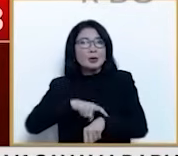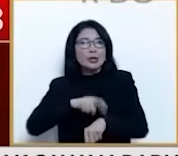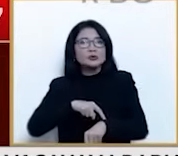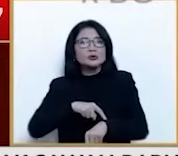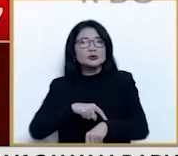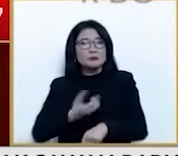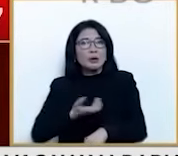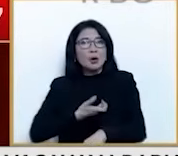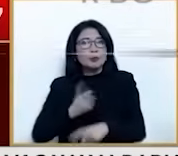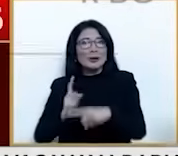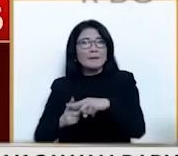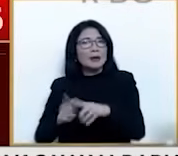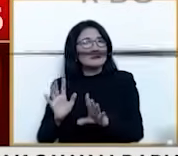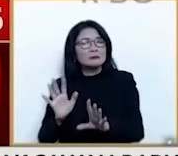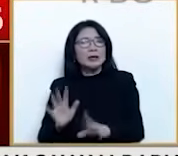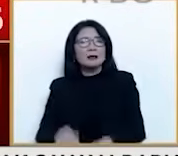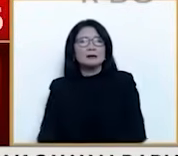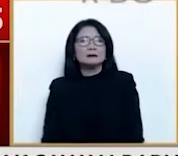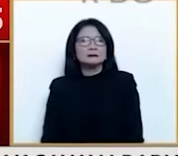ditambahkan?